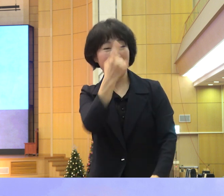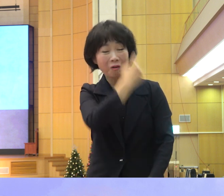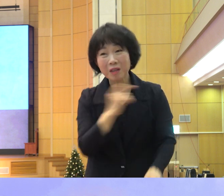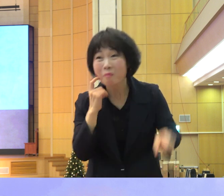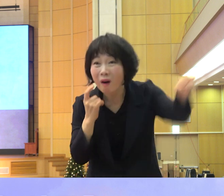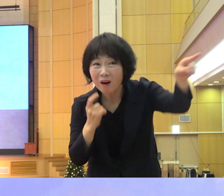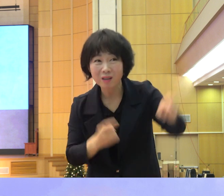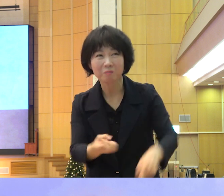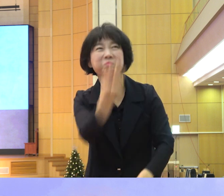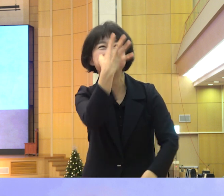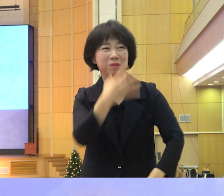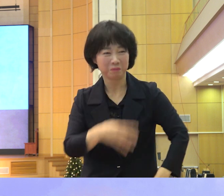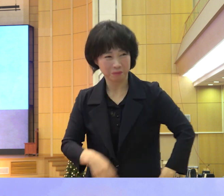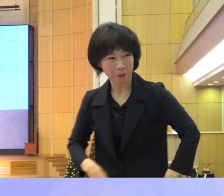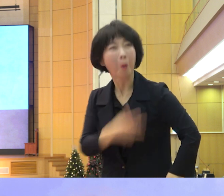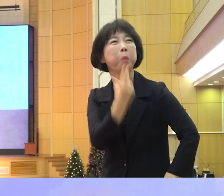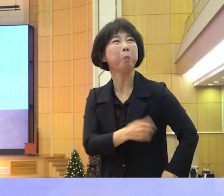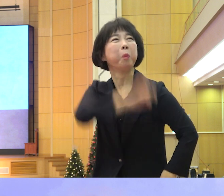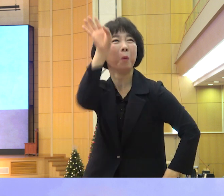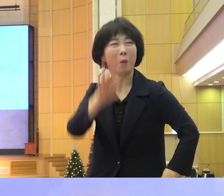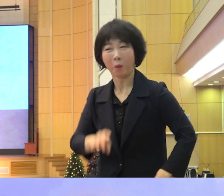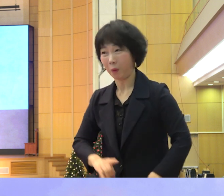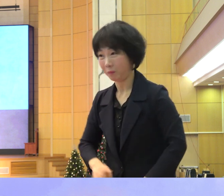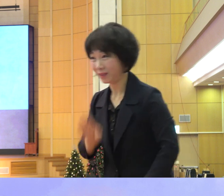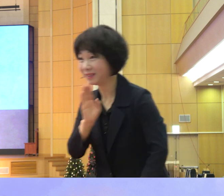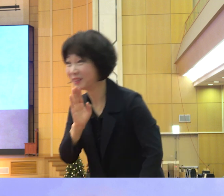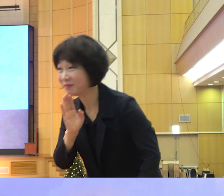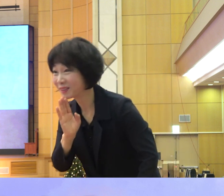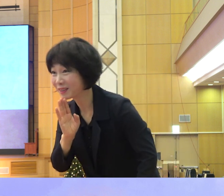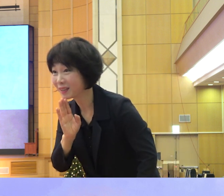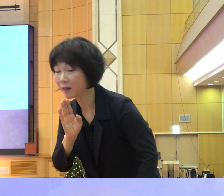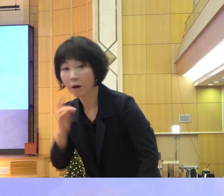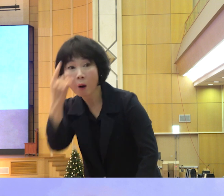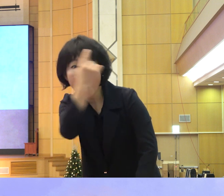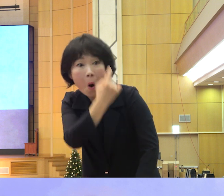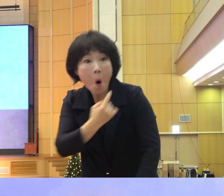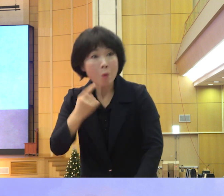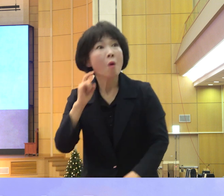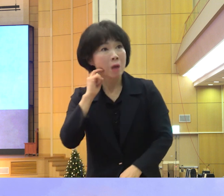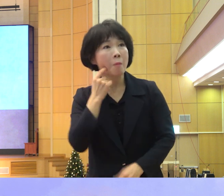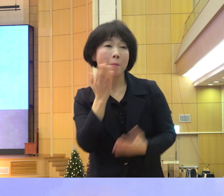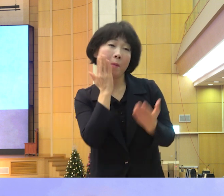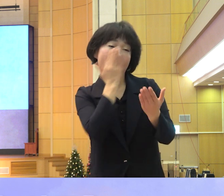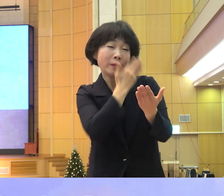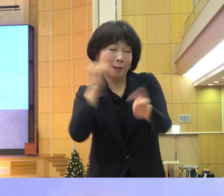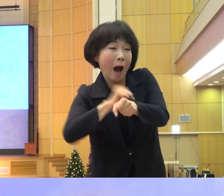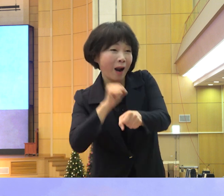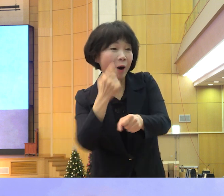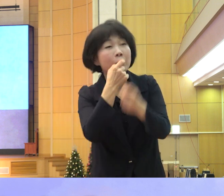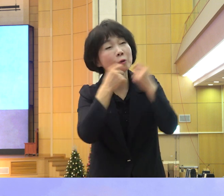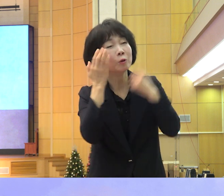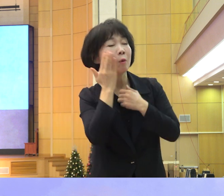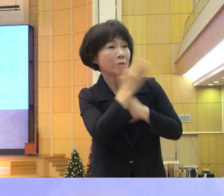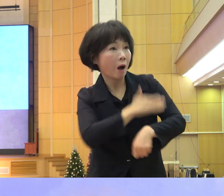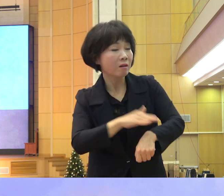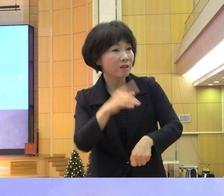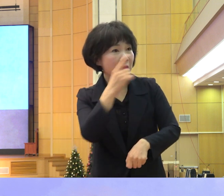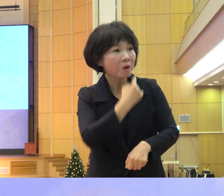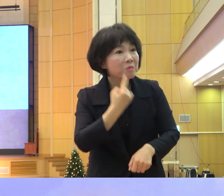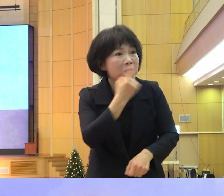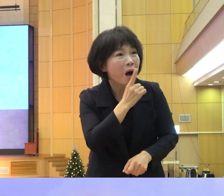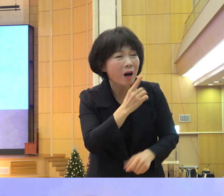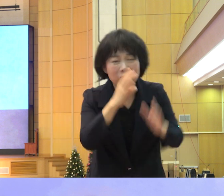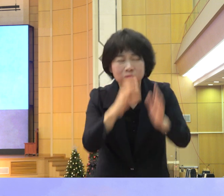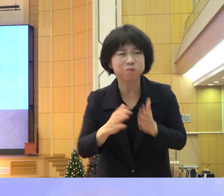그런데 이게 그렇지 못하고 기분이 나쁘고 막 마음이 속상하고 그때 10번 거 발라보면 주자 먹은 것 같아. 주자 먹은 것